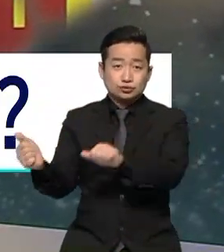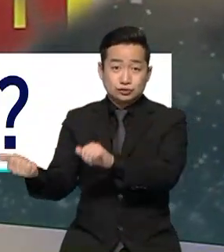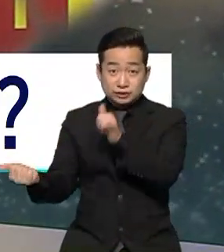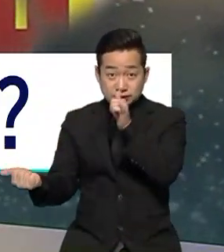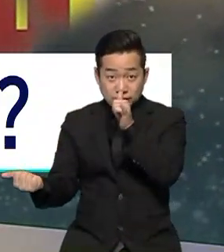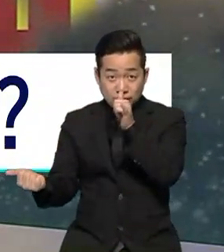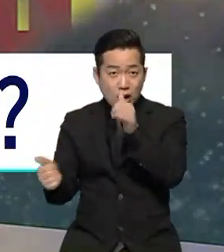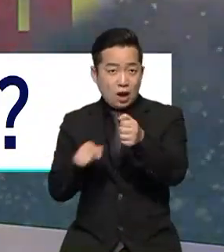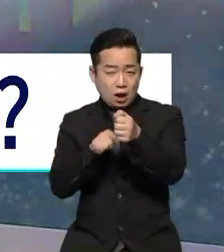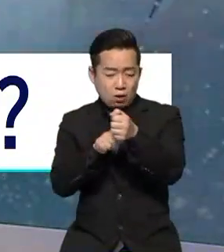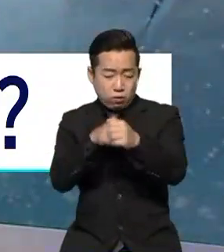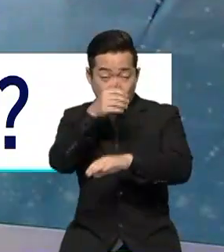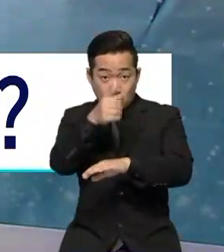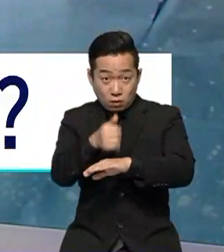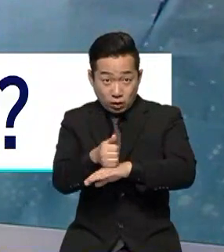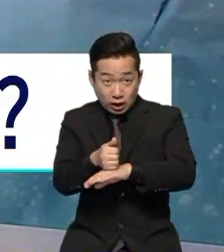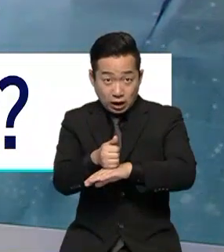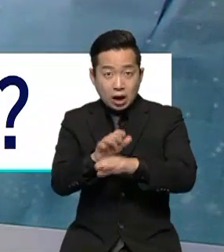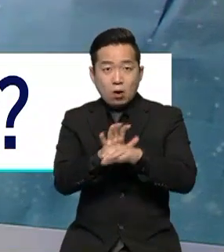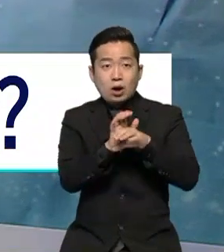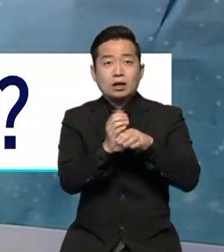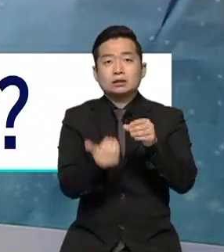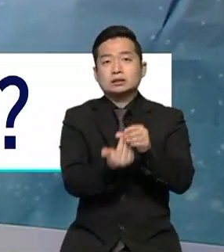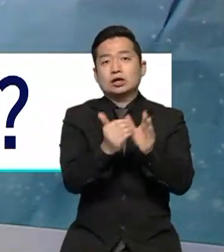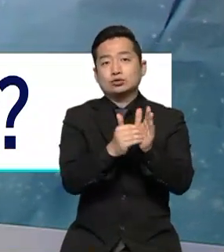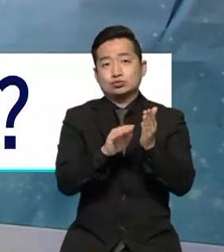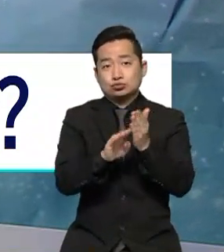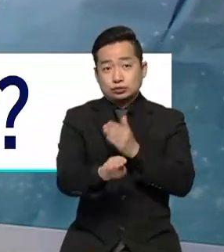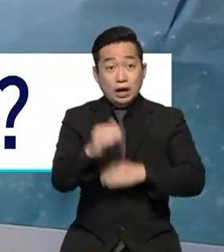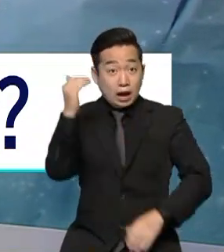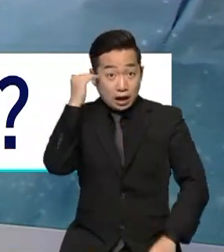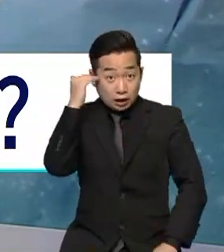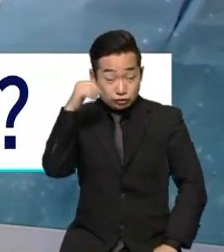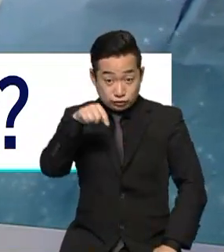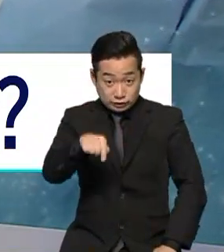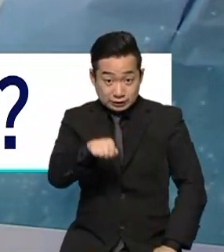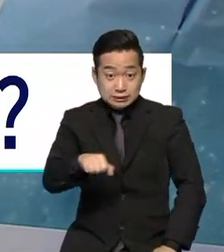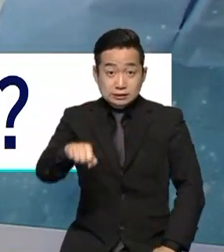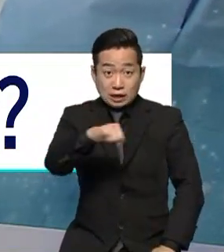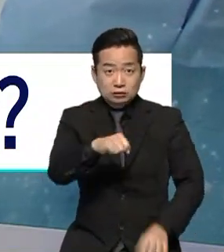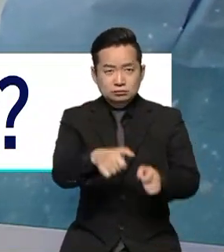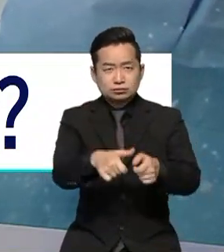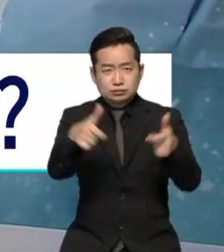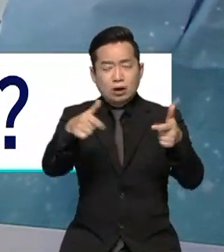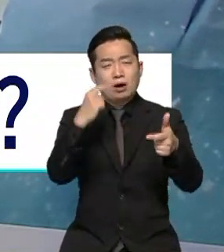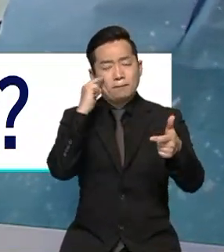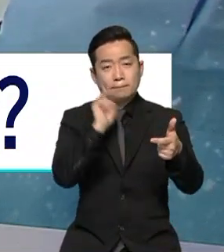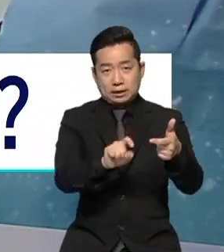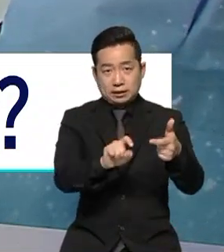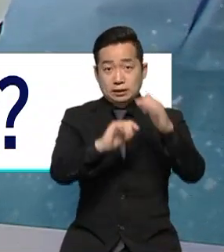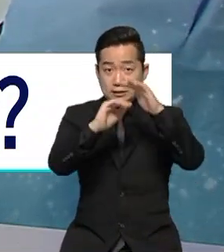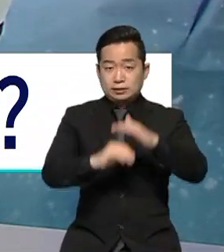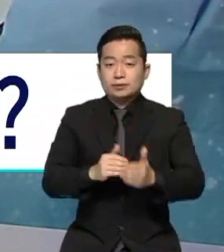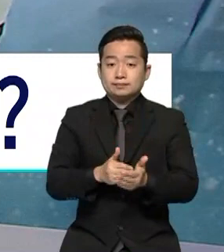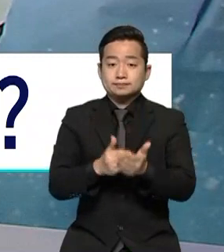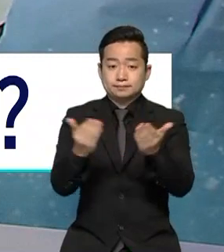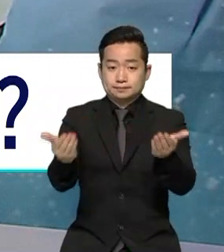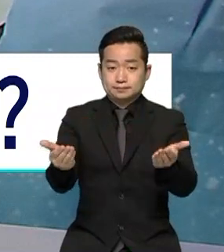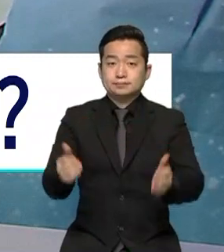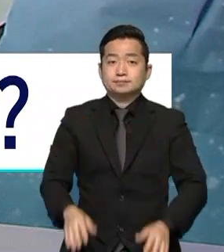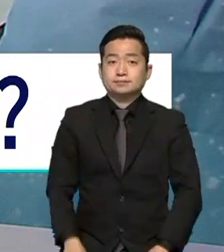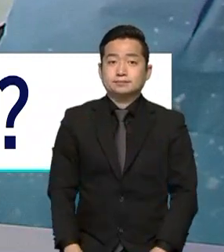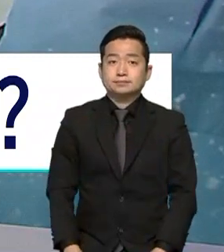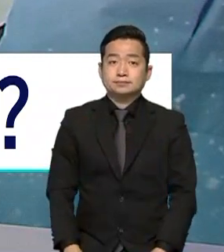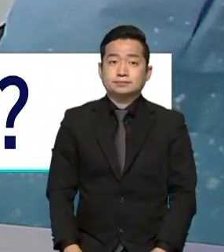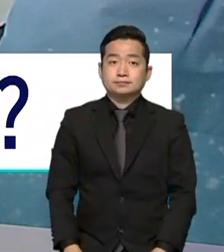잃습니다 그런데 조사결과 코로나 이후 우리나라에서이 세균이 급증한 걸로 나타났습니다 조동찬 의학 전문